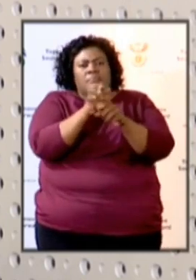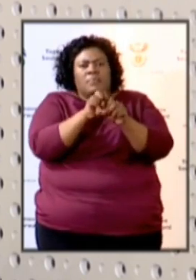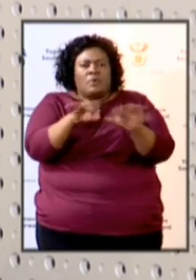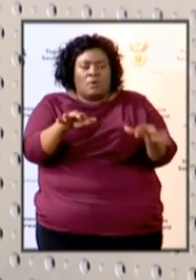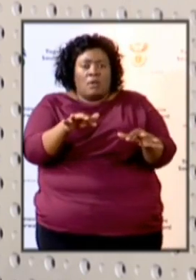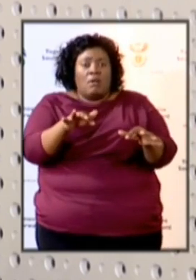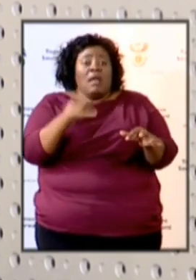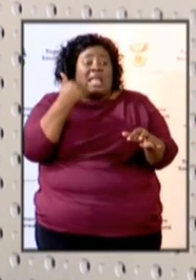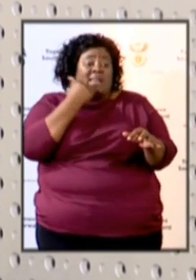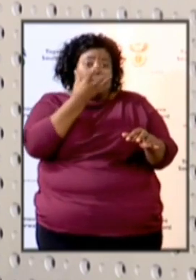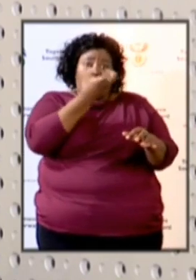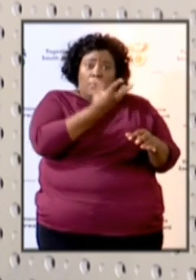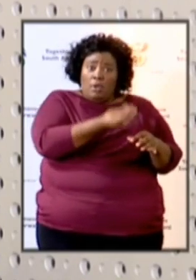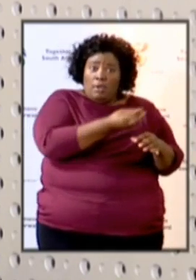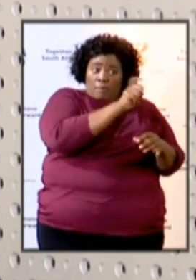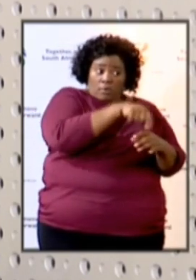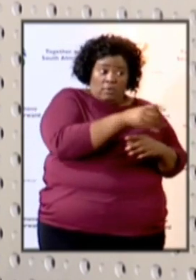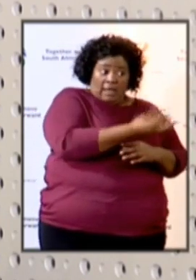kubonakale ukuthi unani.